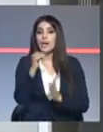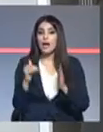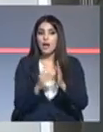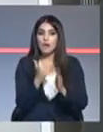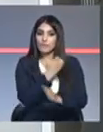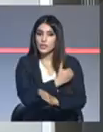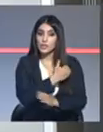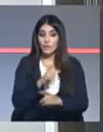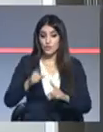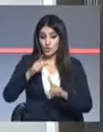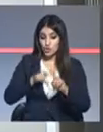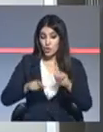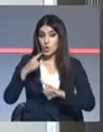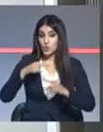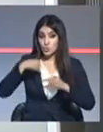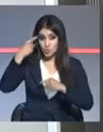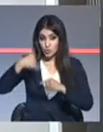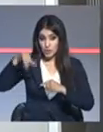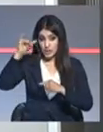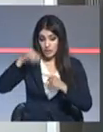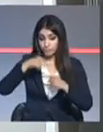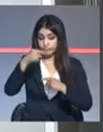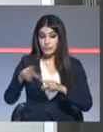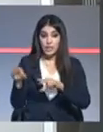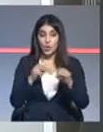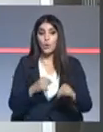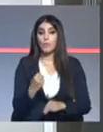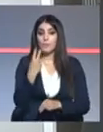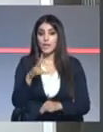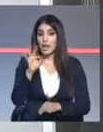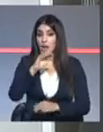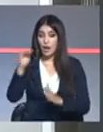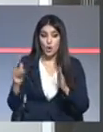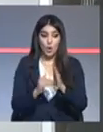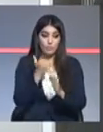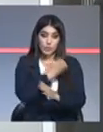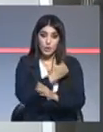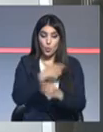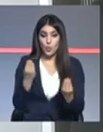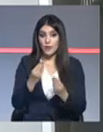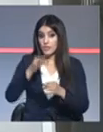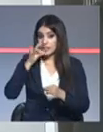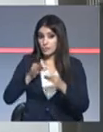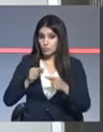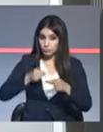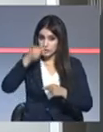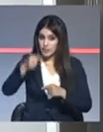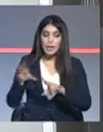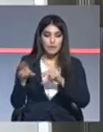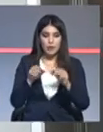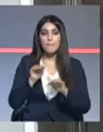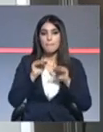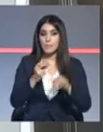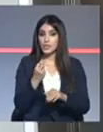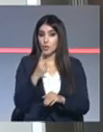لقاء خلال شهر اجواء وجويه القادمين ونحو مائتين وخمسين الف جراء في سبتمبر القادم ومثلهم تقريبا